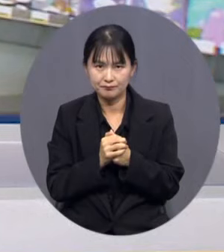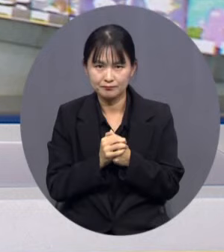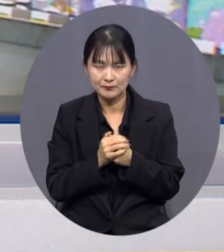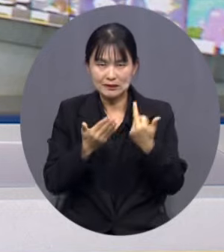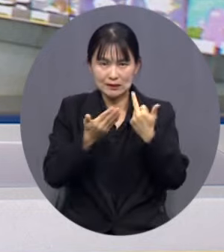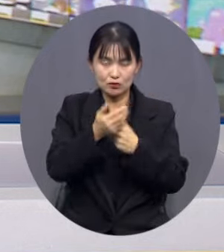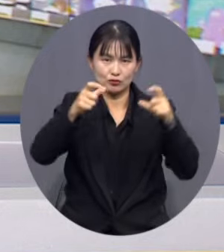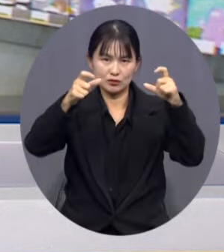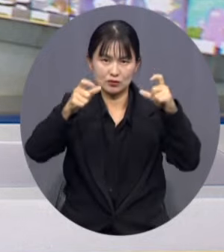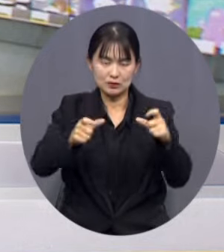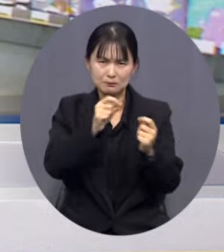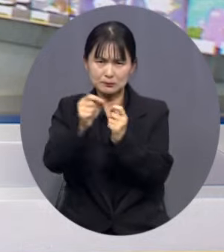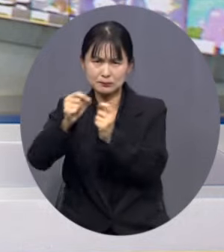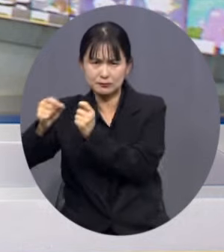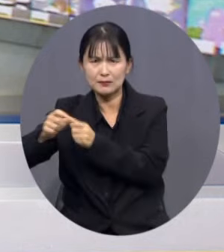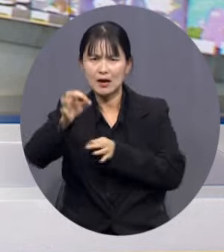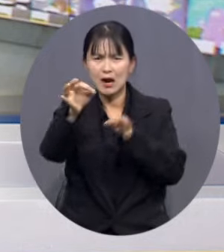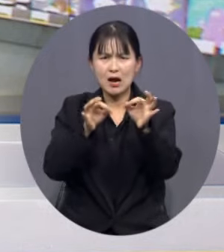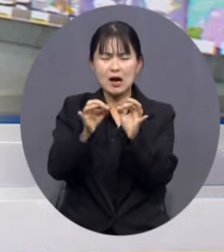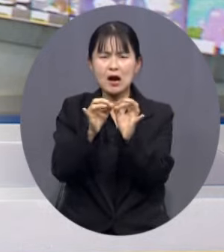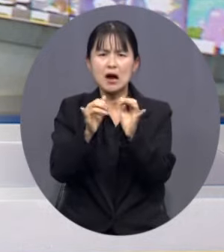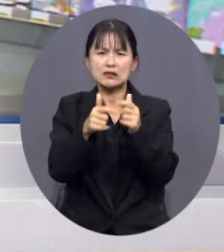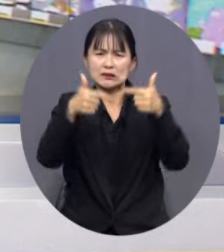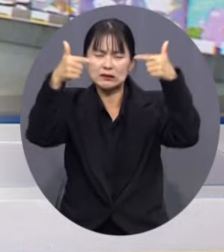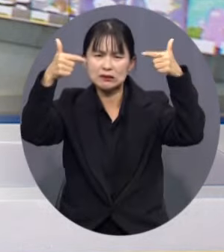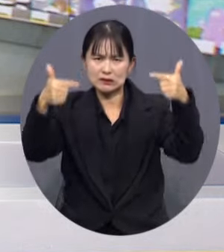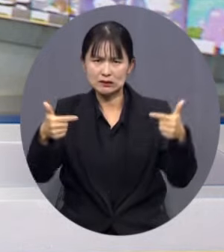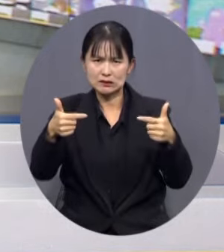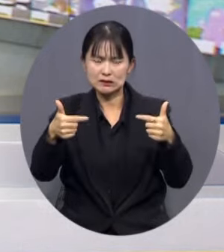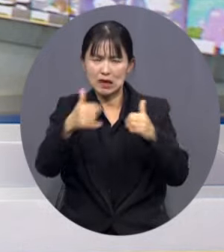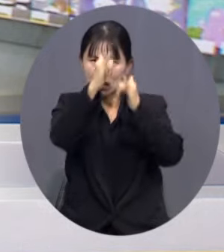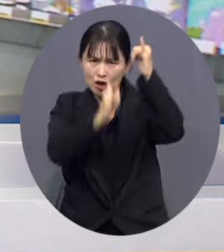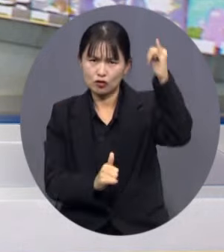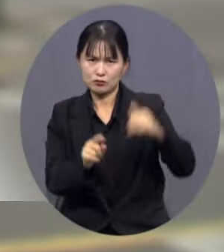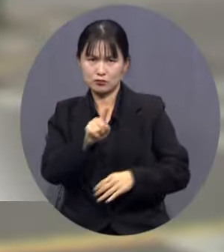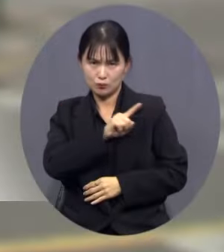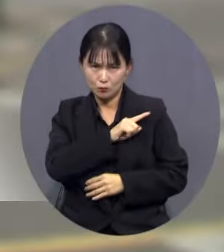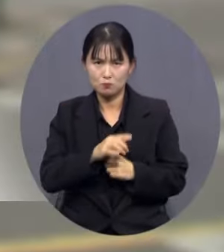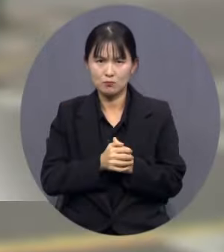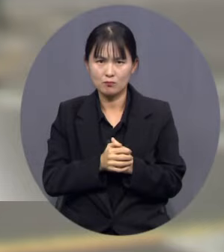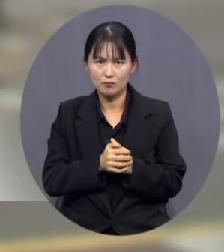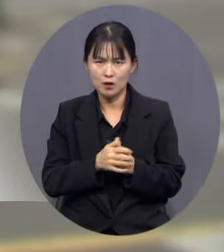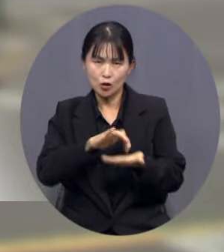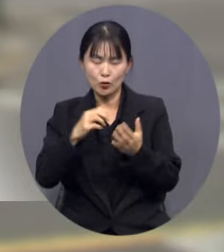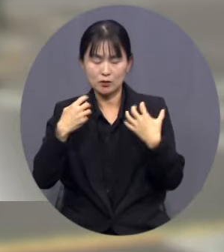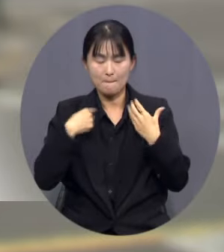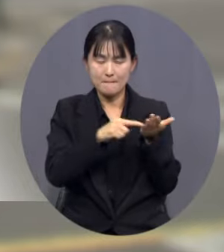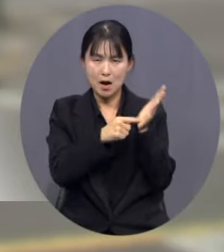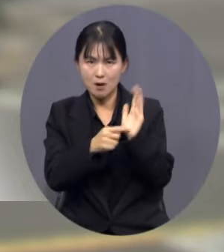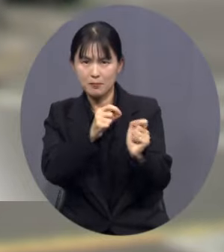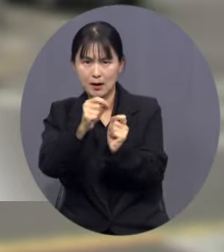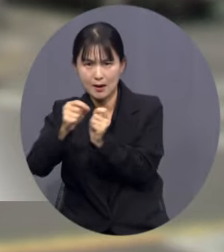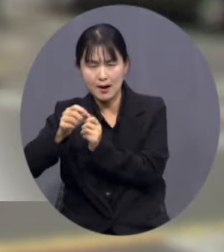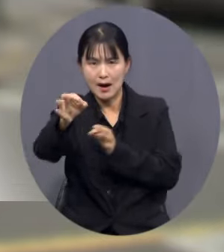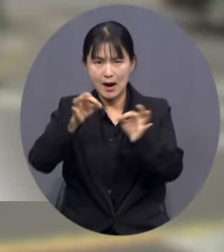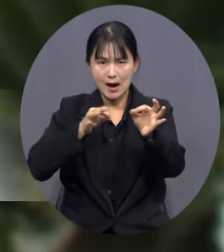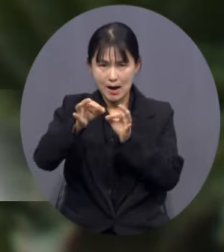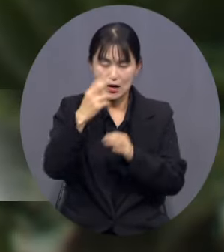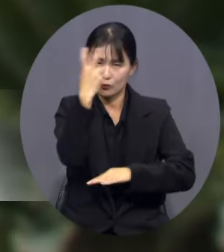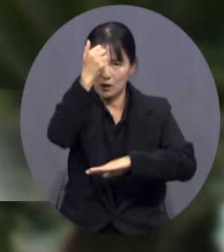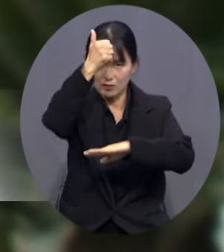제주 지역의 프랜차이즈 가맹점 증가율이 역대 최고치를 기록했습니다. 통계청이 발표한 프랜차이즈 가맹점